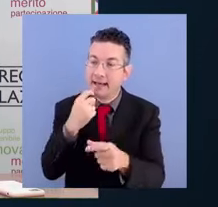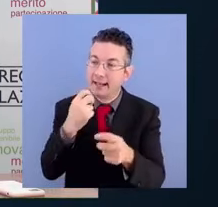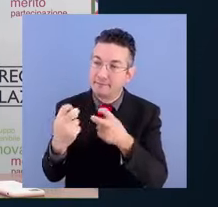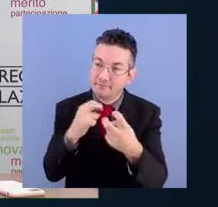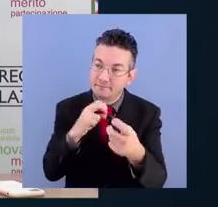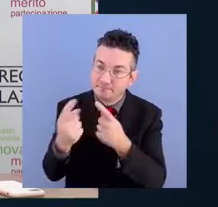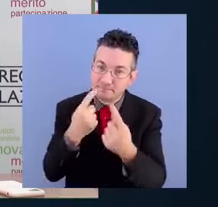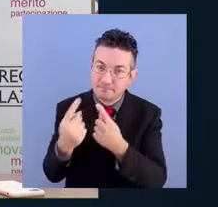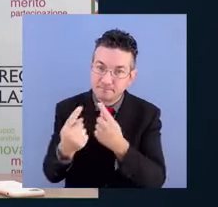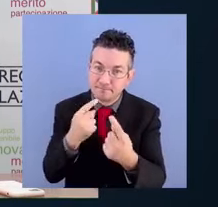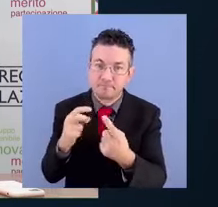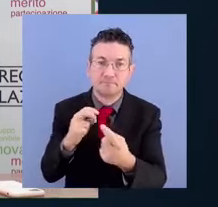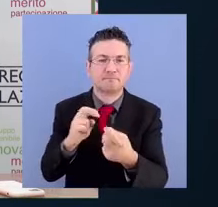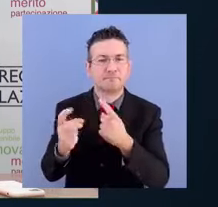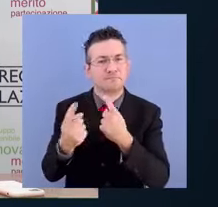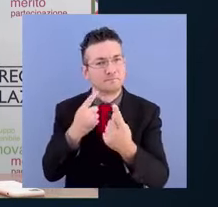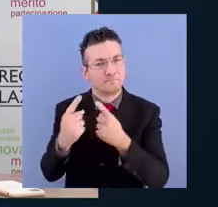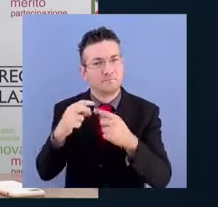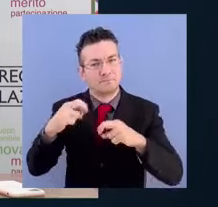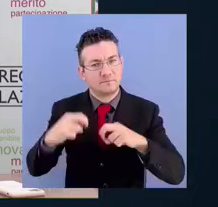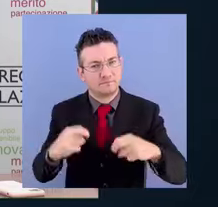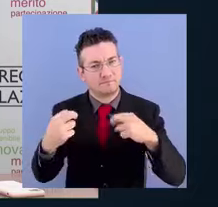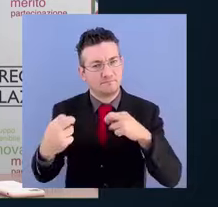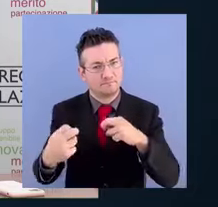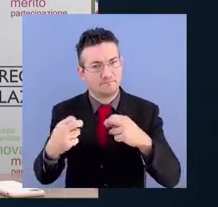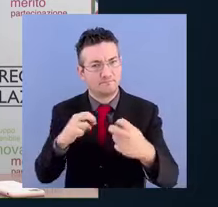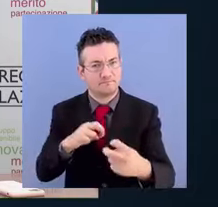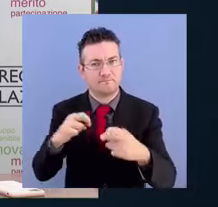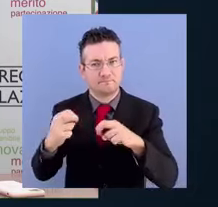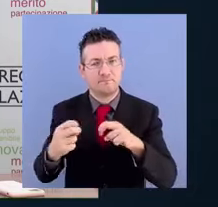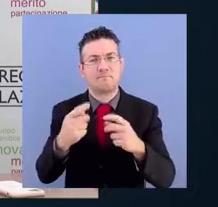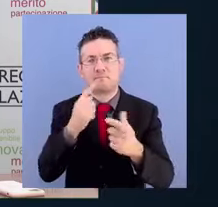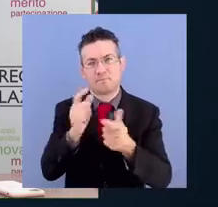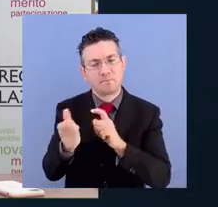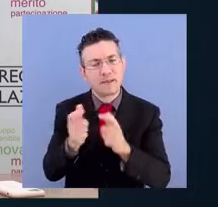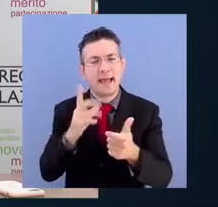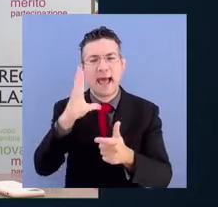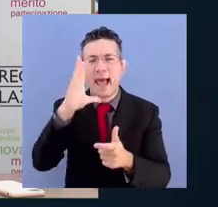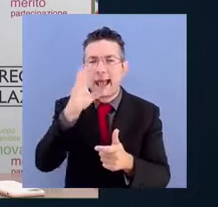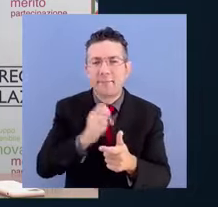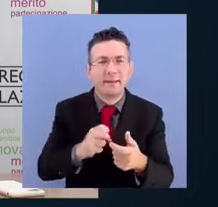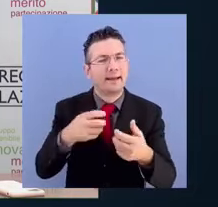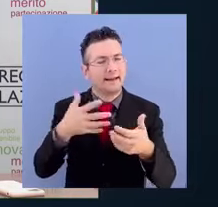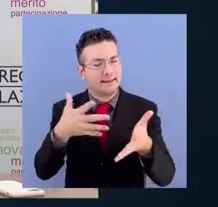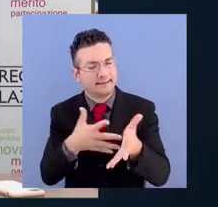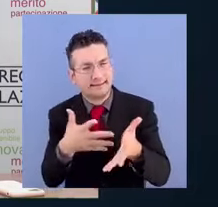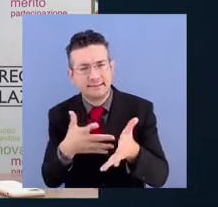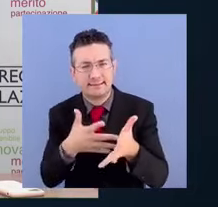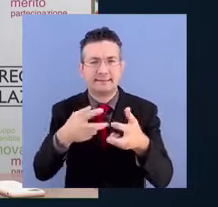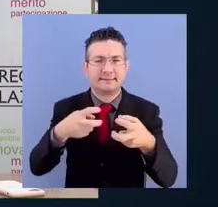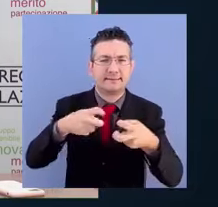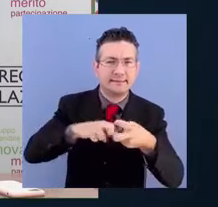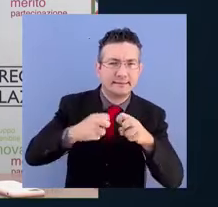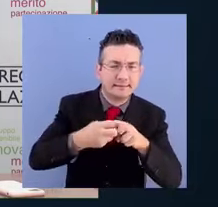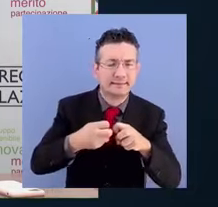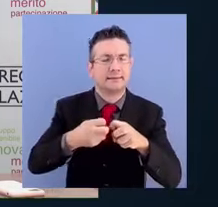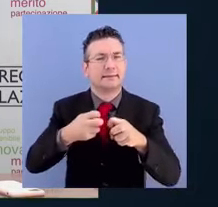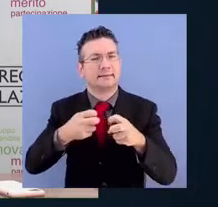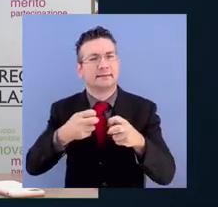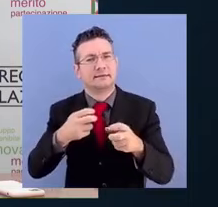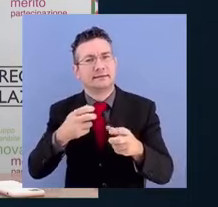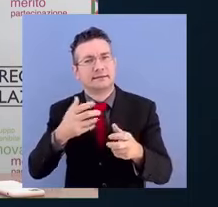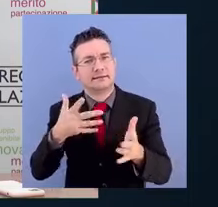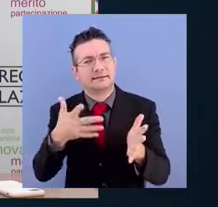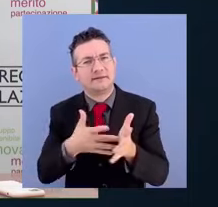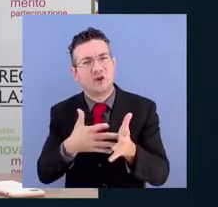ascoltando quelle che sono le esigenze delle criticità le paure anche rispetto al mutato